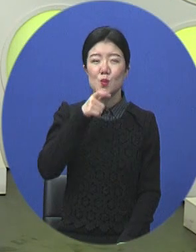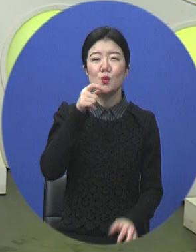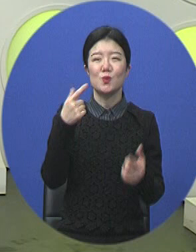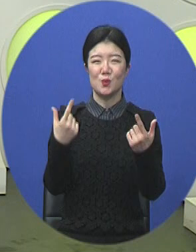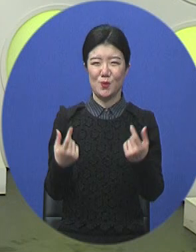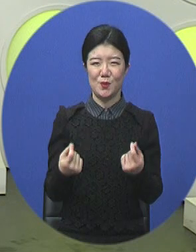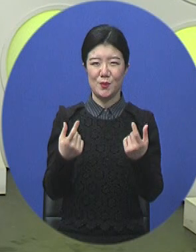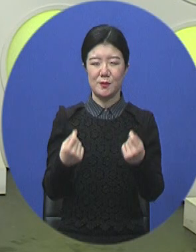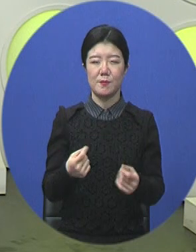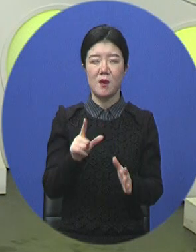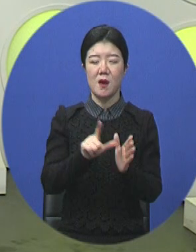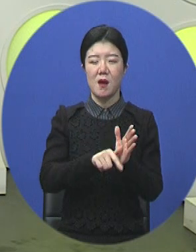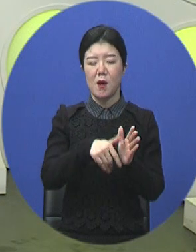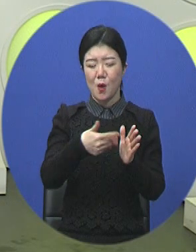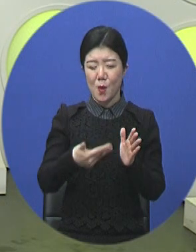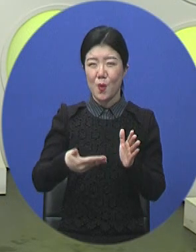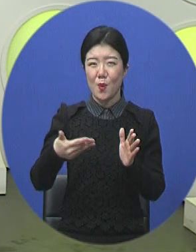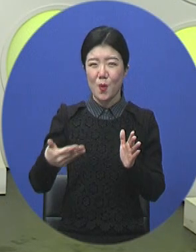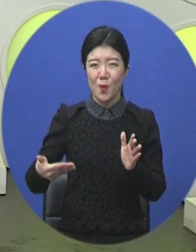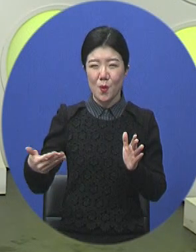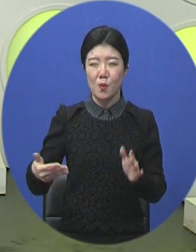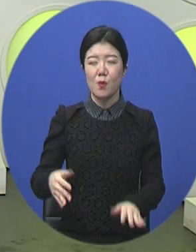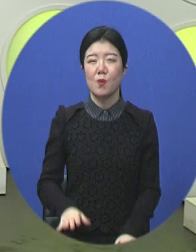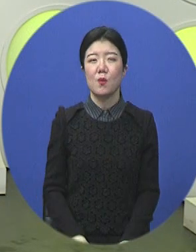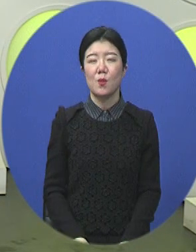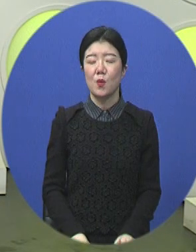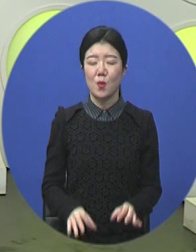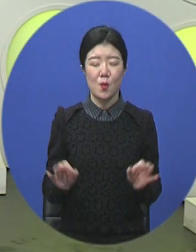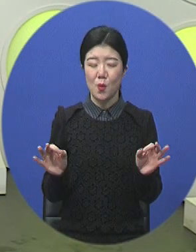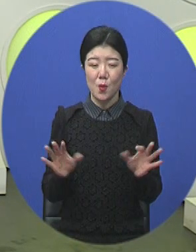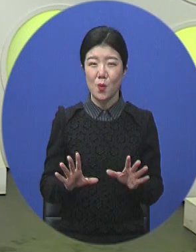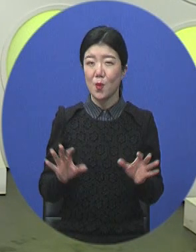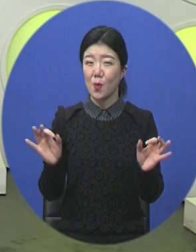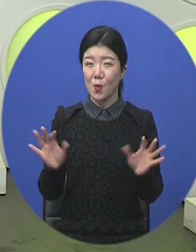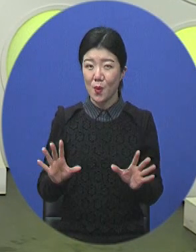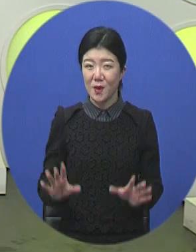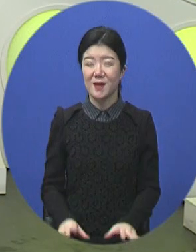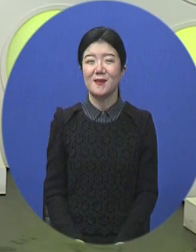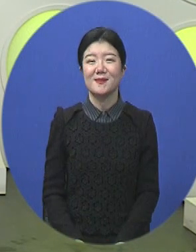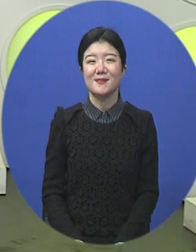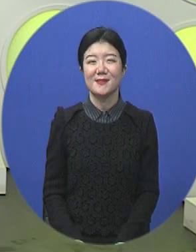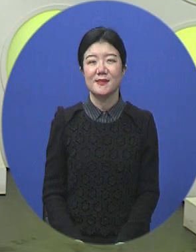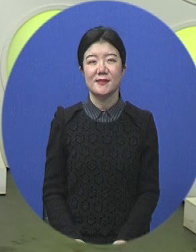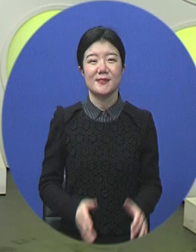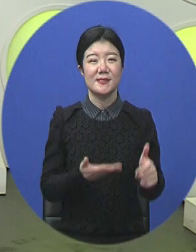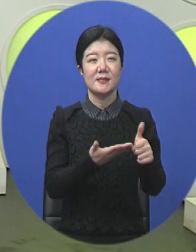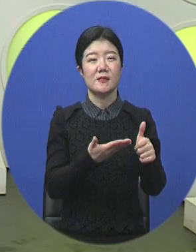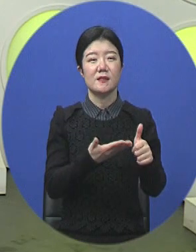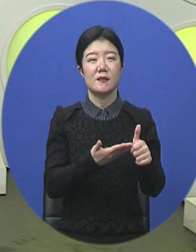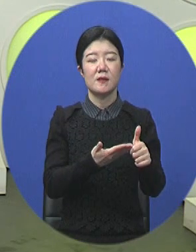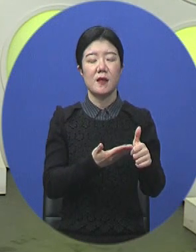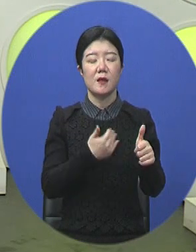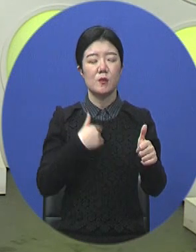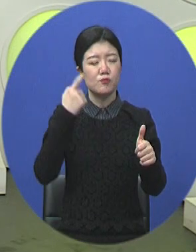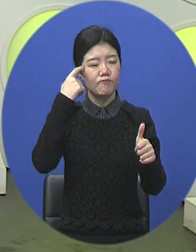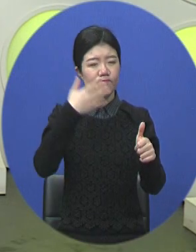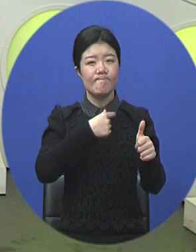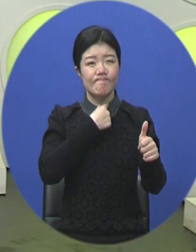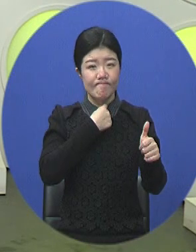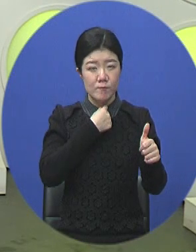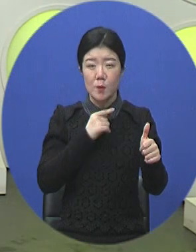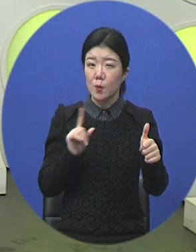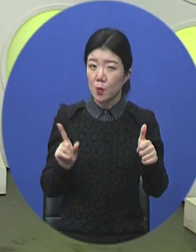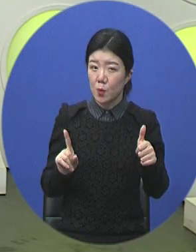같이 세월이 흘러간다니 한 주간이 버쩍 가고 버쩍 가고 하네요. 네. 우리 아버님한테 여쭤보고 싶은 게